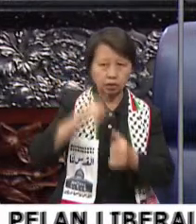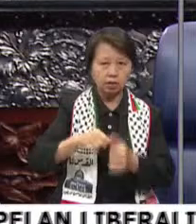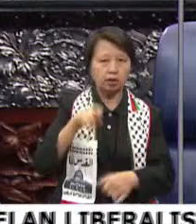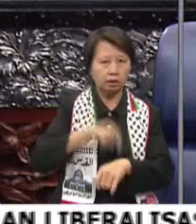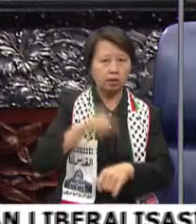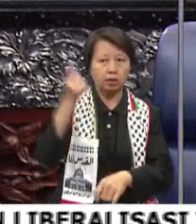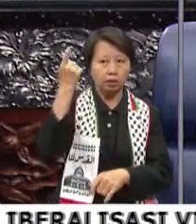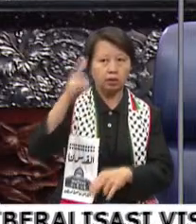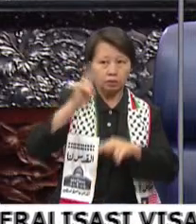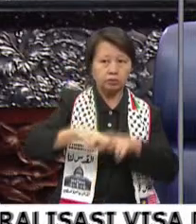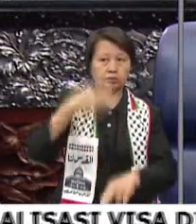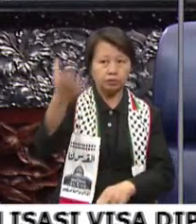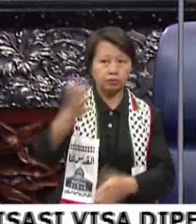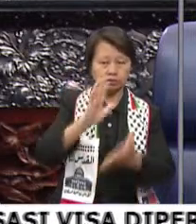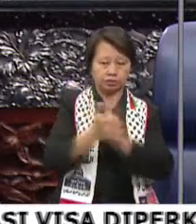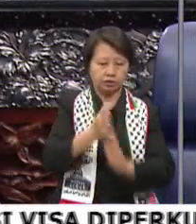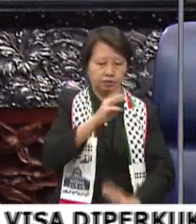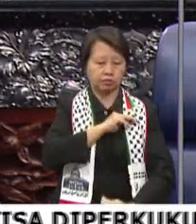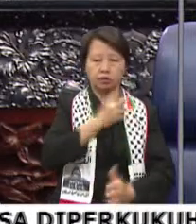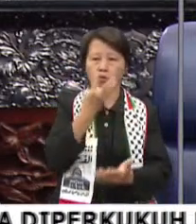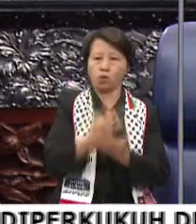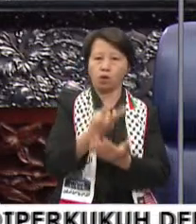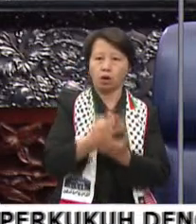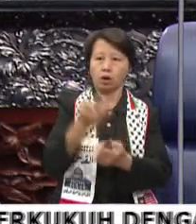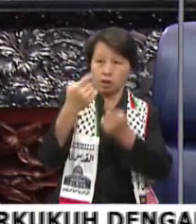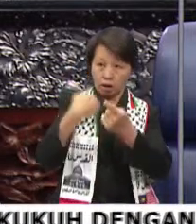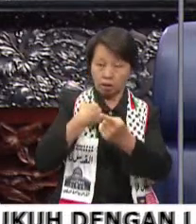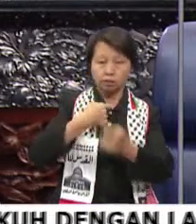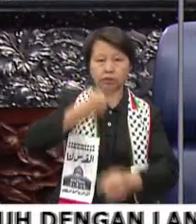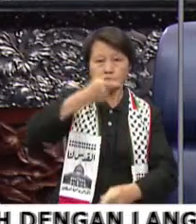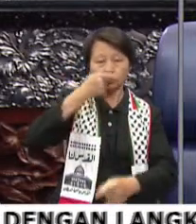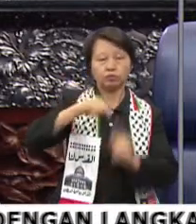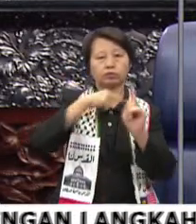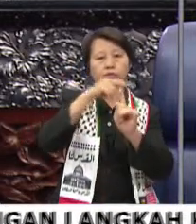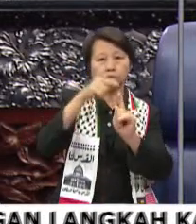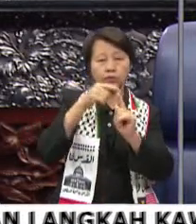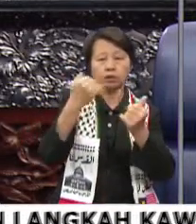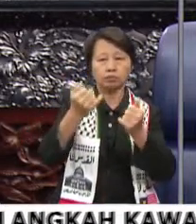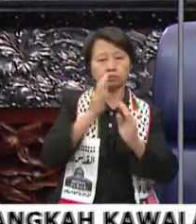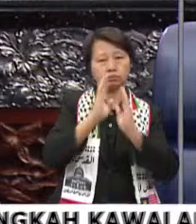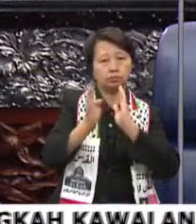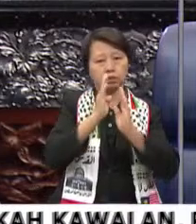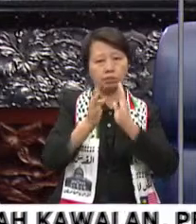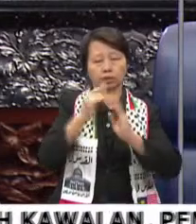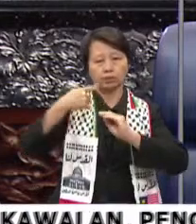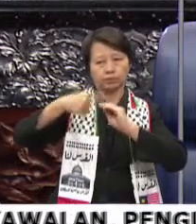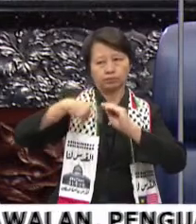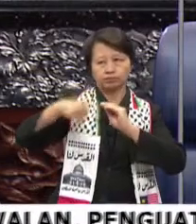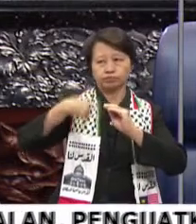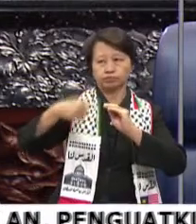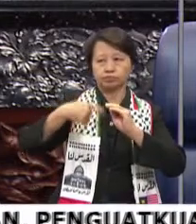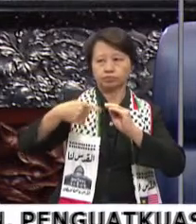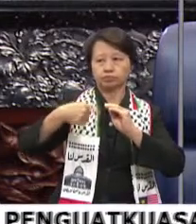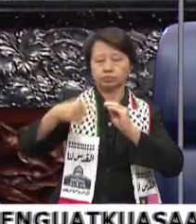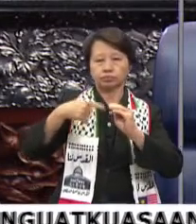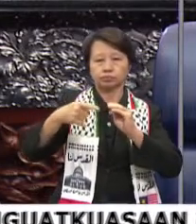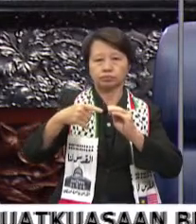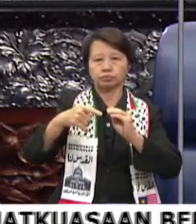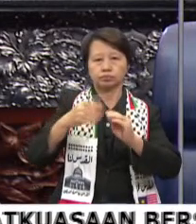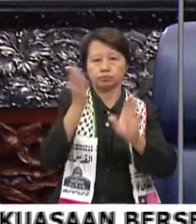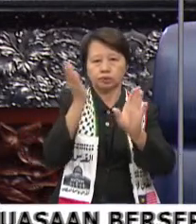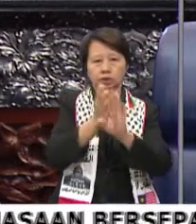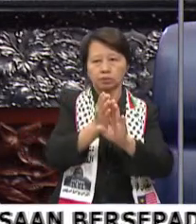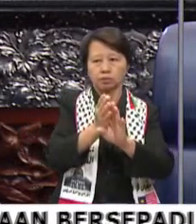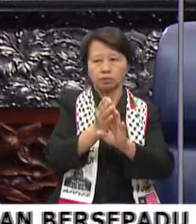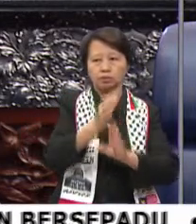masa duduk di situadi menteri kewangan perah menyebut bila membahaskan tentang perbankan